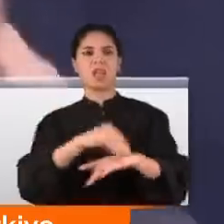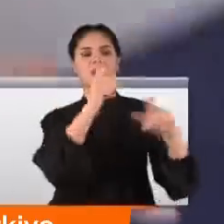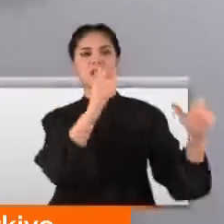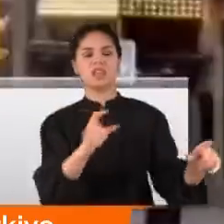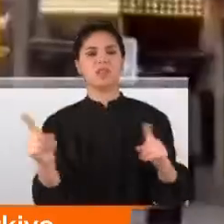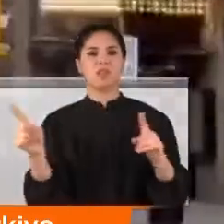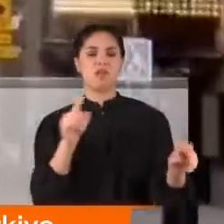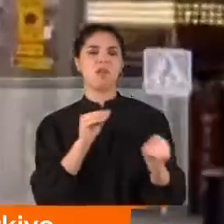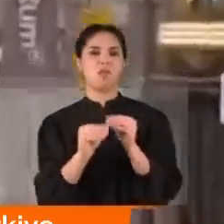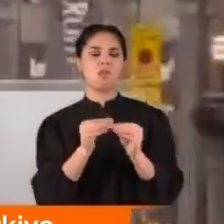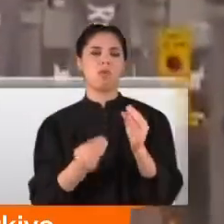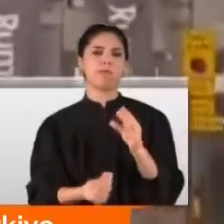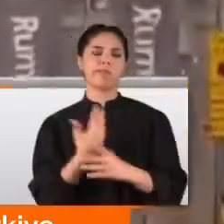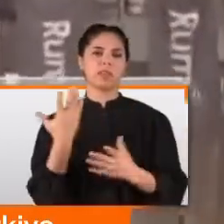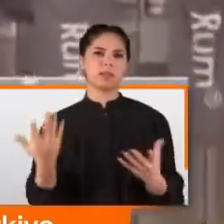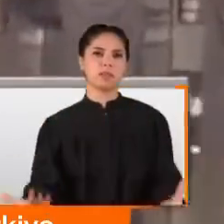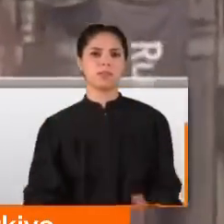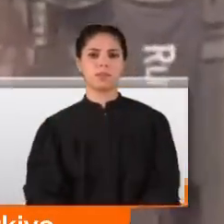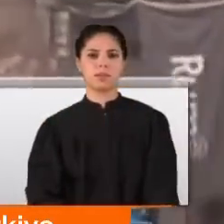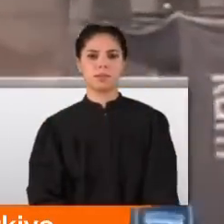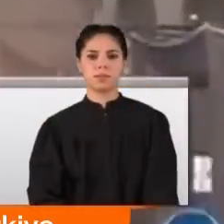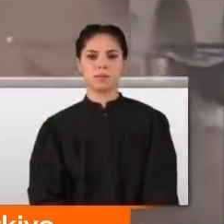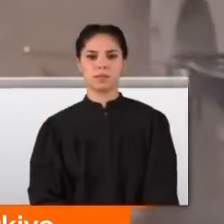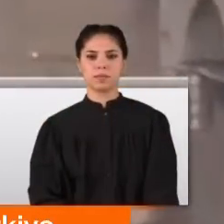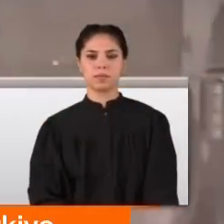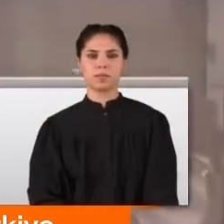koparma noktasına getirdi bile.